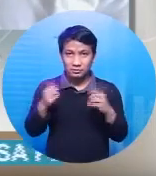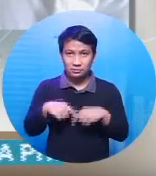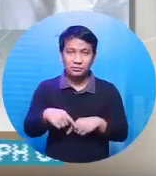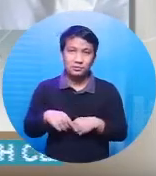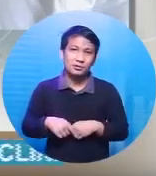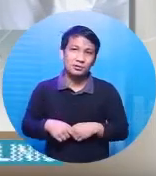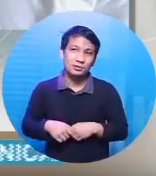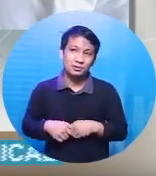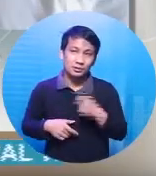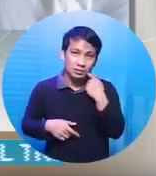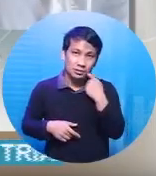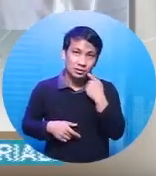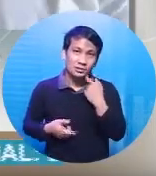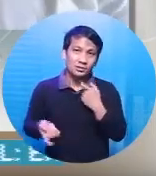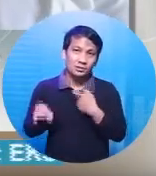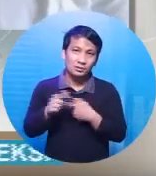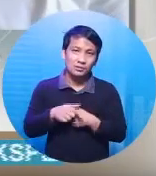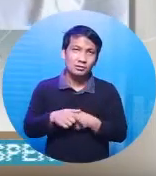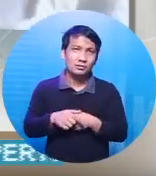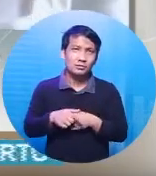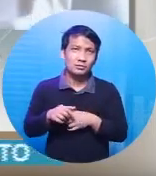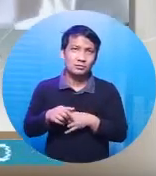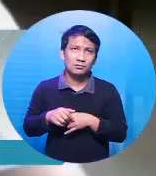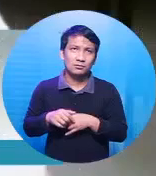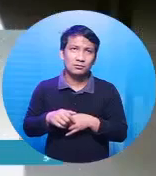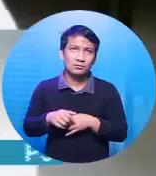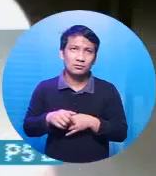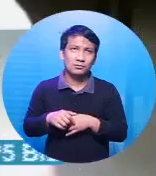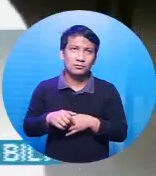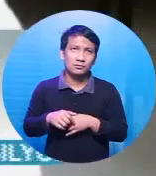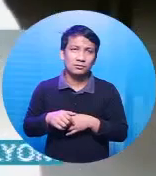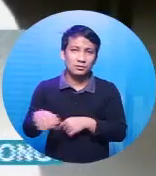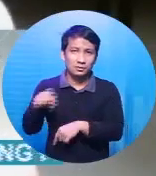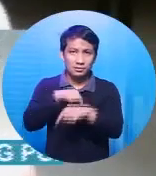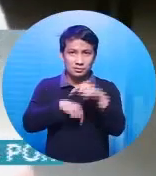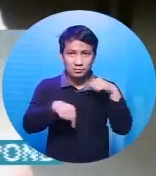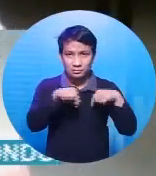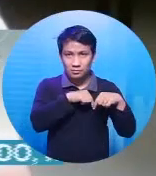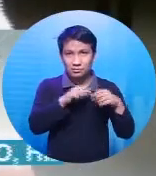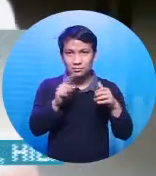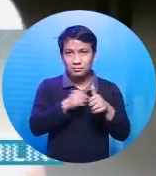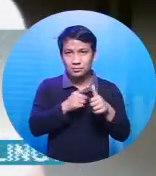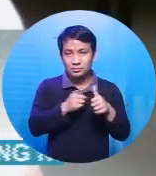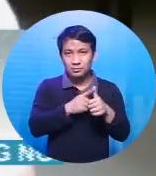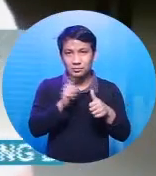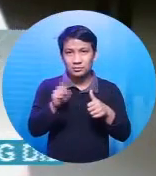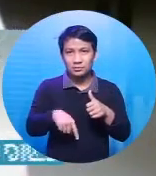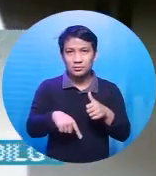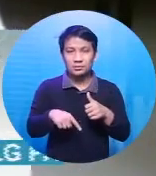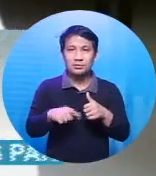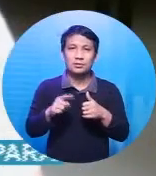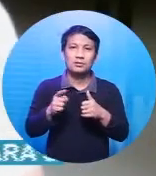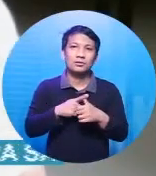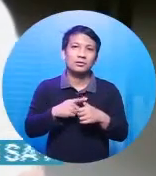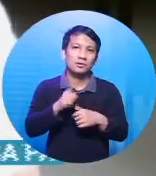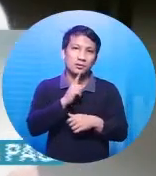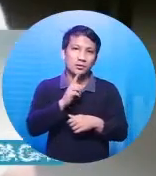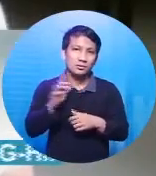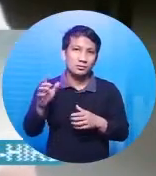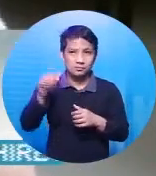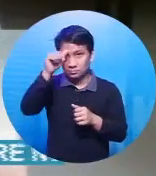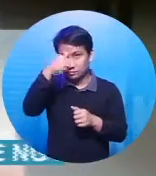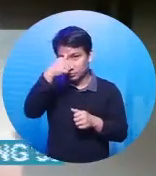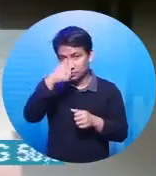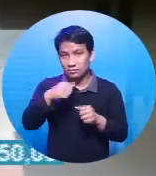nakaraan? Yes, sir. No, kailangan po. Let's roll it back, no? Simula nung unang episode kung saan to na-air. Kailangan natin tandaan